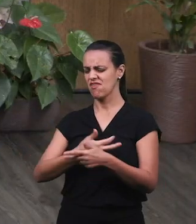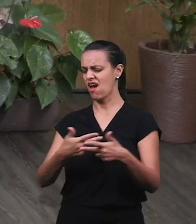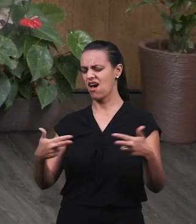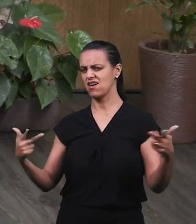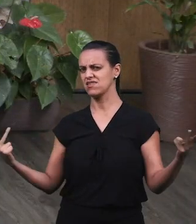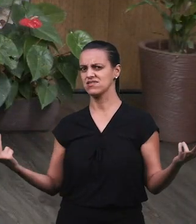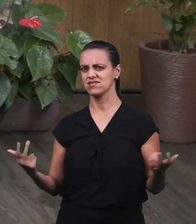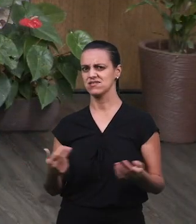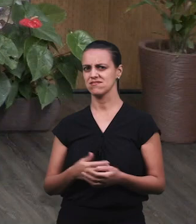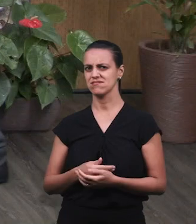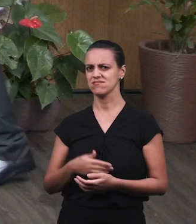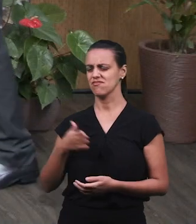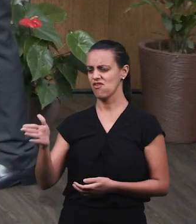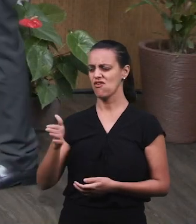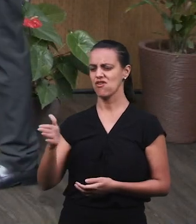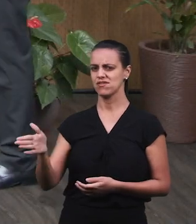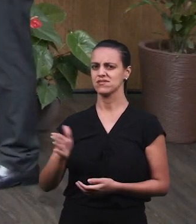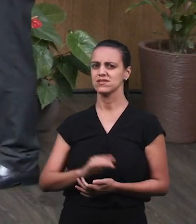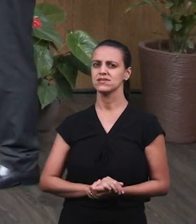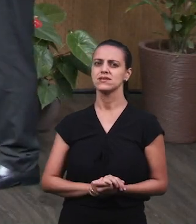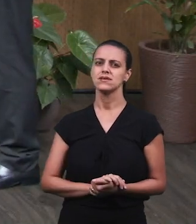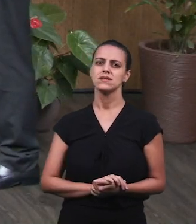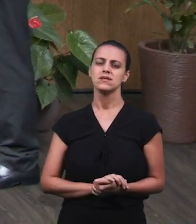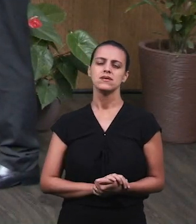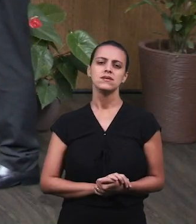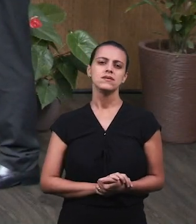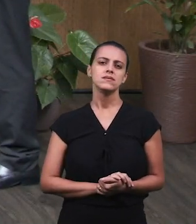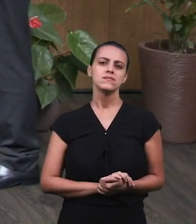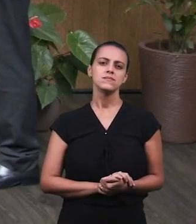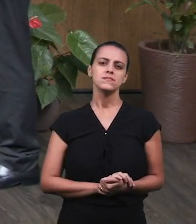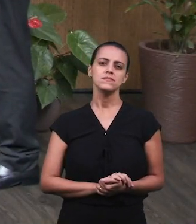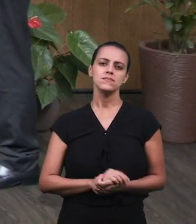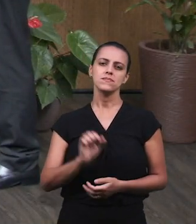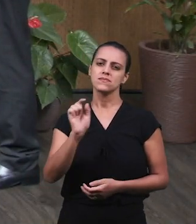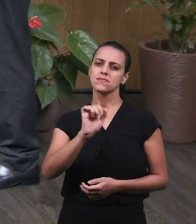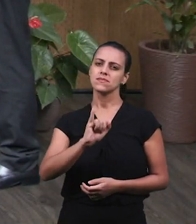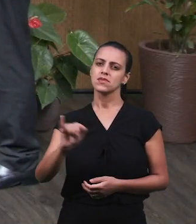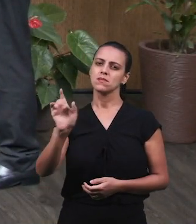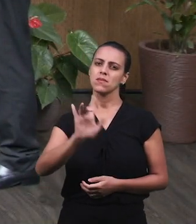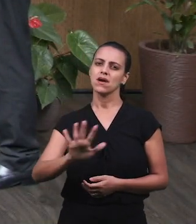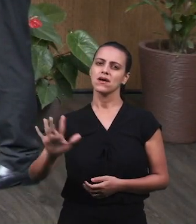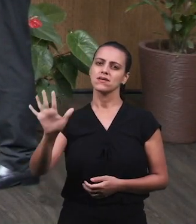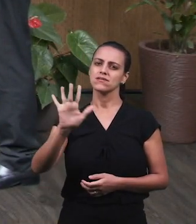Voici les images qui montrent les ruines de Jéricho.